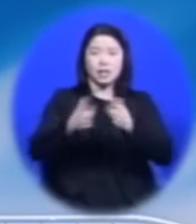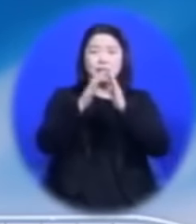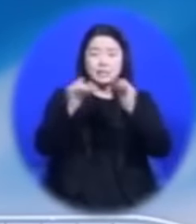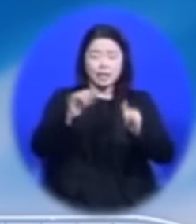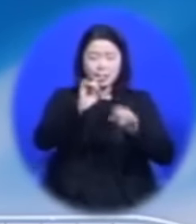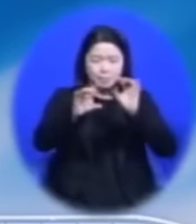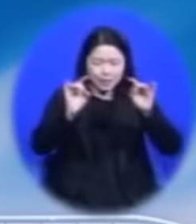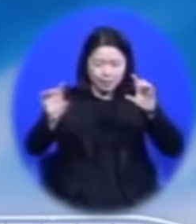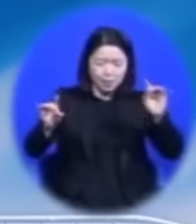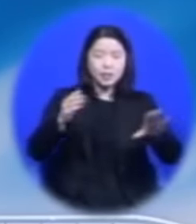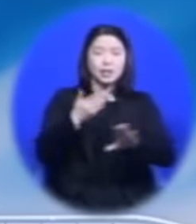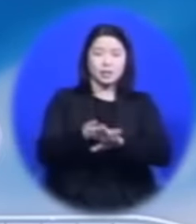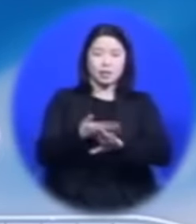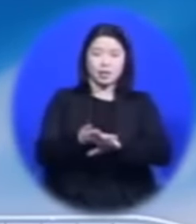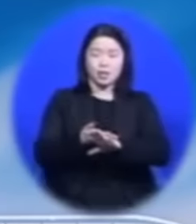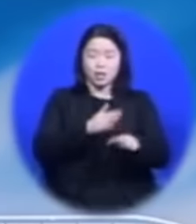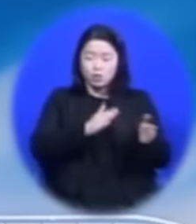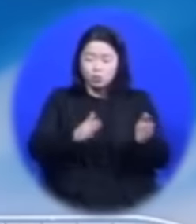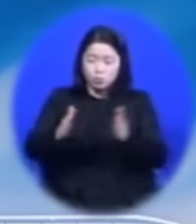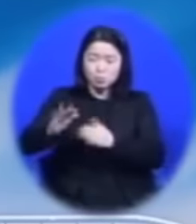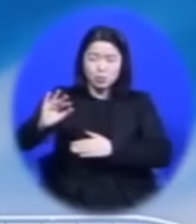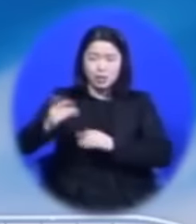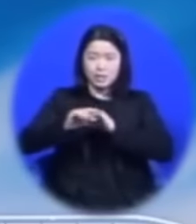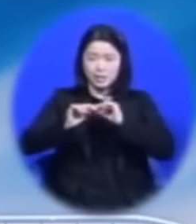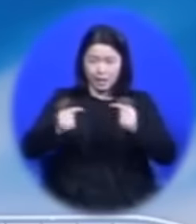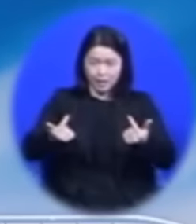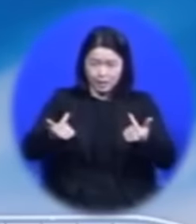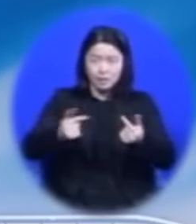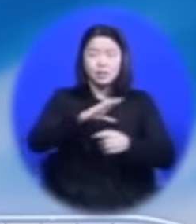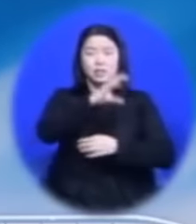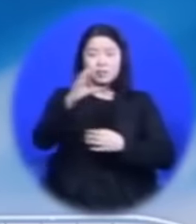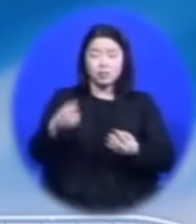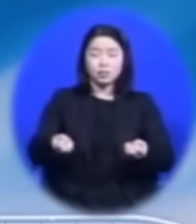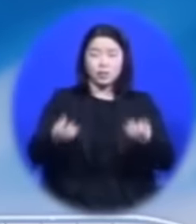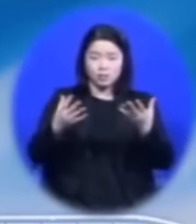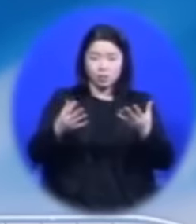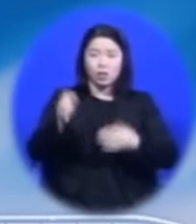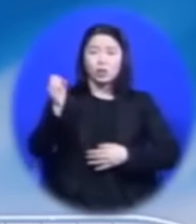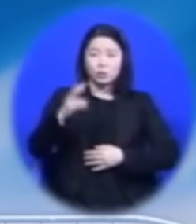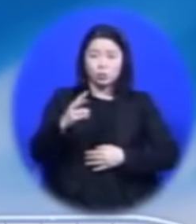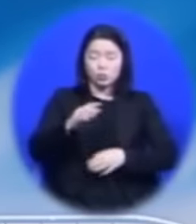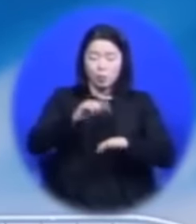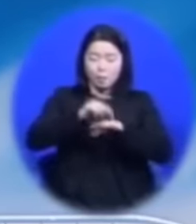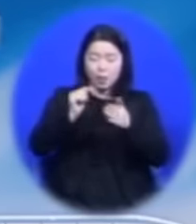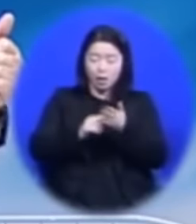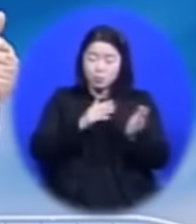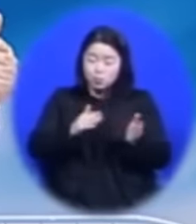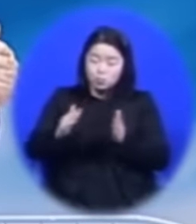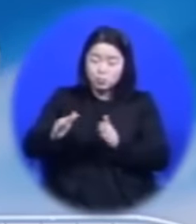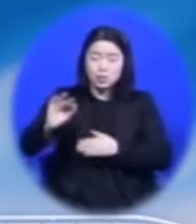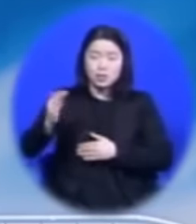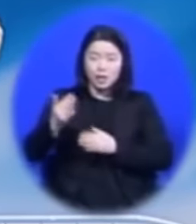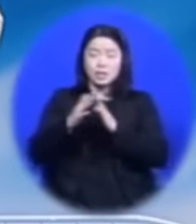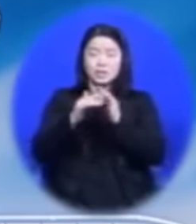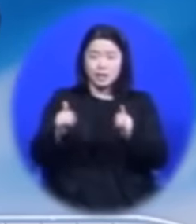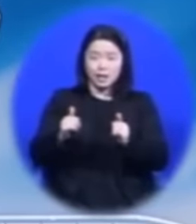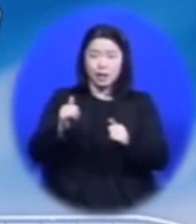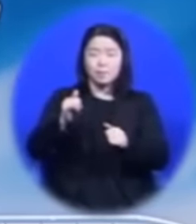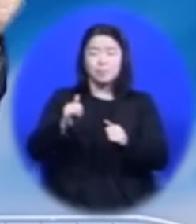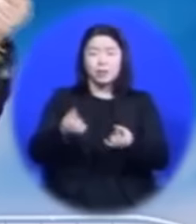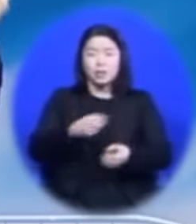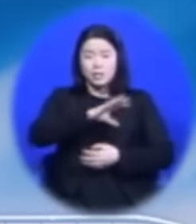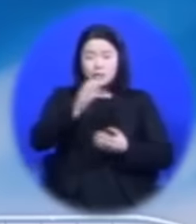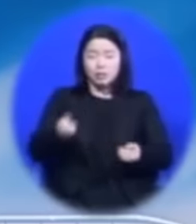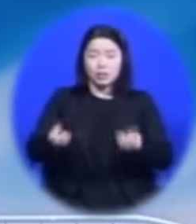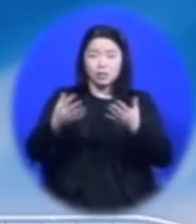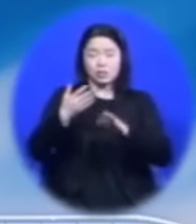다릅니다. 준비되지 않은 사람의 성탄절과 마음이 준비된 성탄절은 다릅니다. 그 말씀을